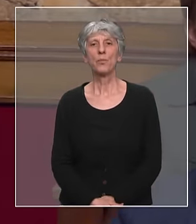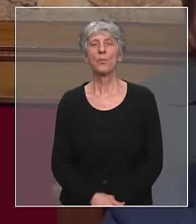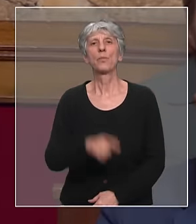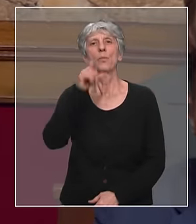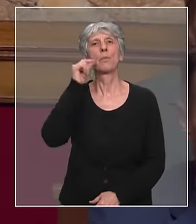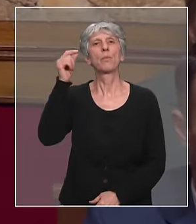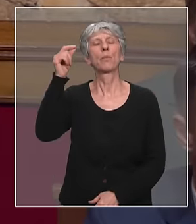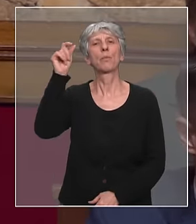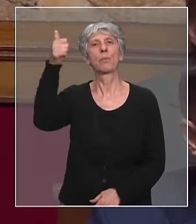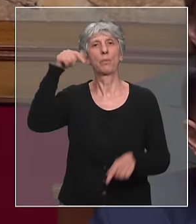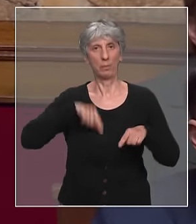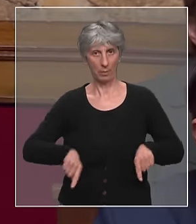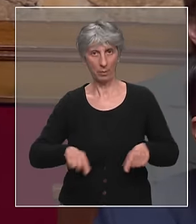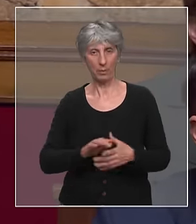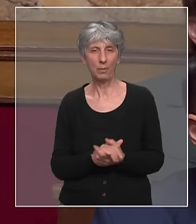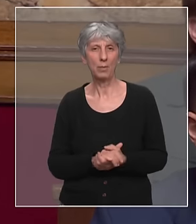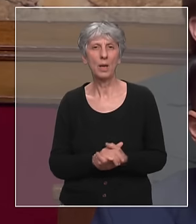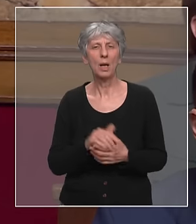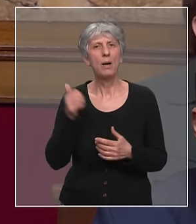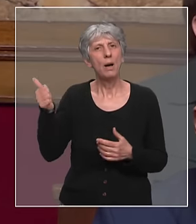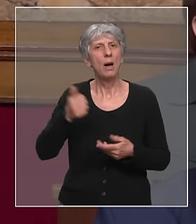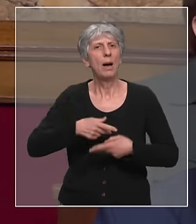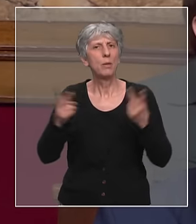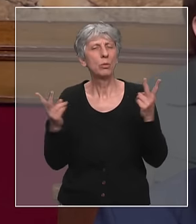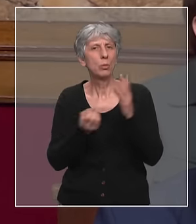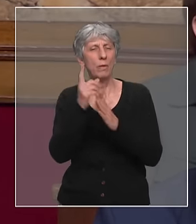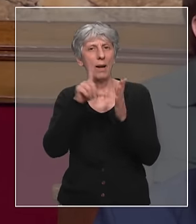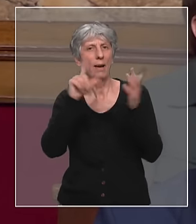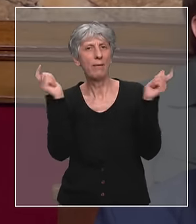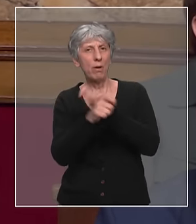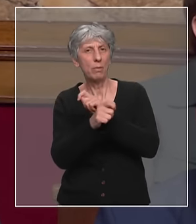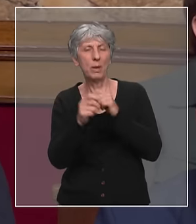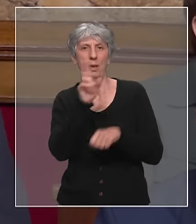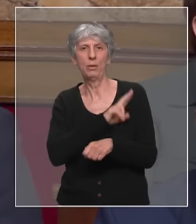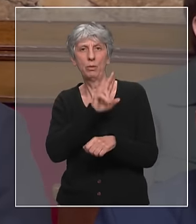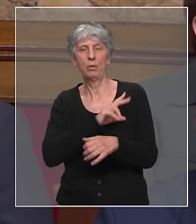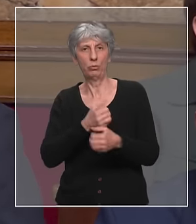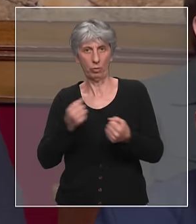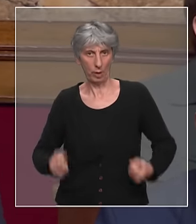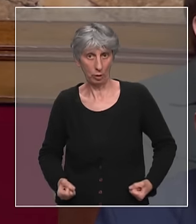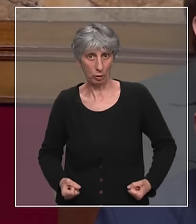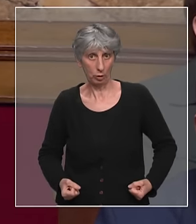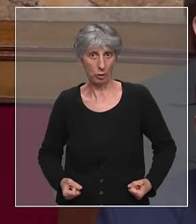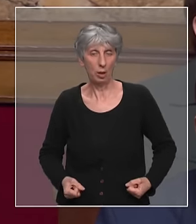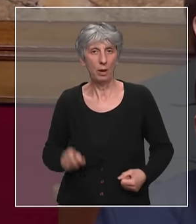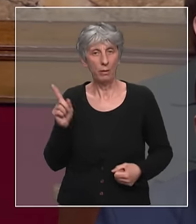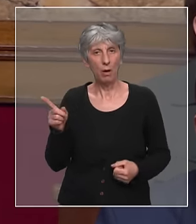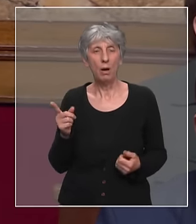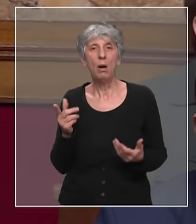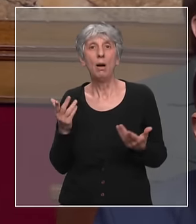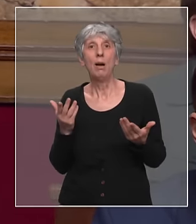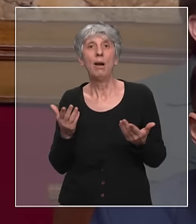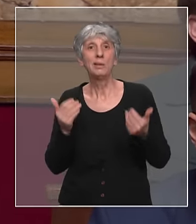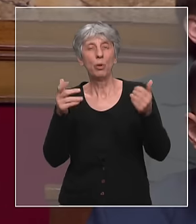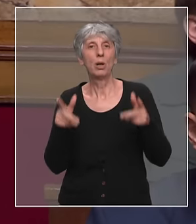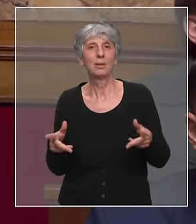Monsieur le Premier ministre, vous avez annoncé une nouvelle réforme de l'assurance chômage. Avec l'espoir que la séance de